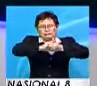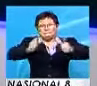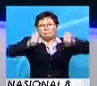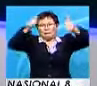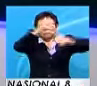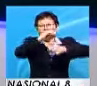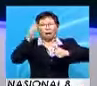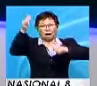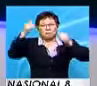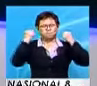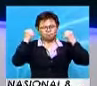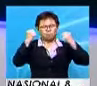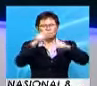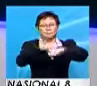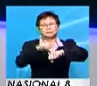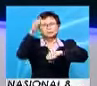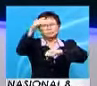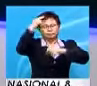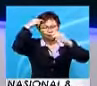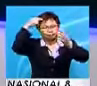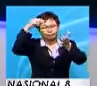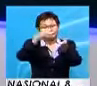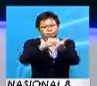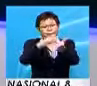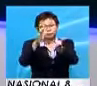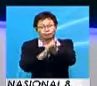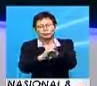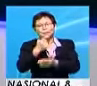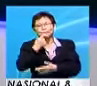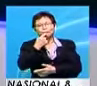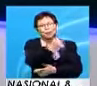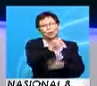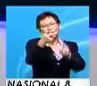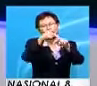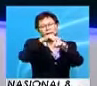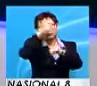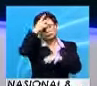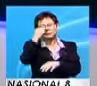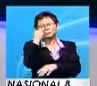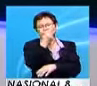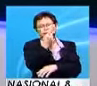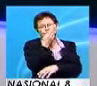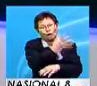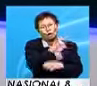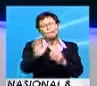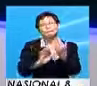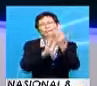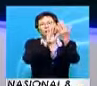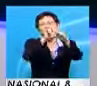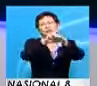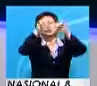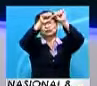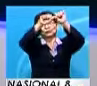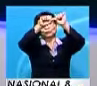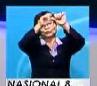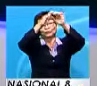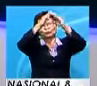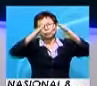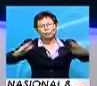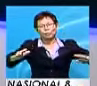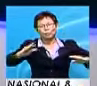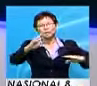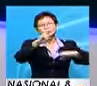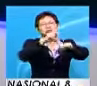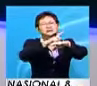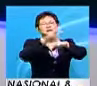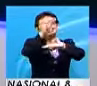pada masa hadapan. Pengiktirafan itu dizahirkan kepada Perdana Menteri Datuk Seri Najib Tun Razak yang menghadap baginda di kediaman diraja itu di